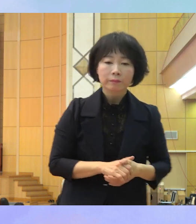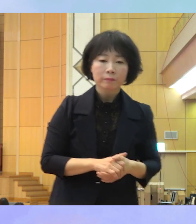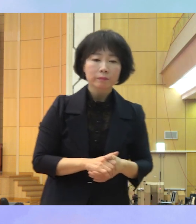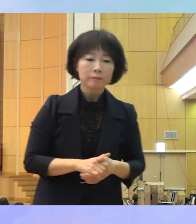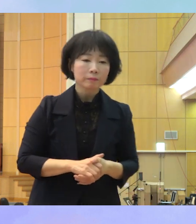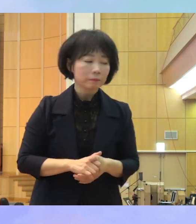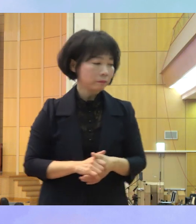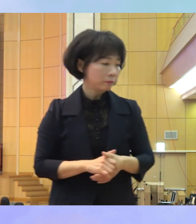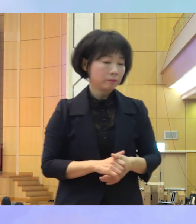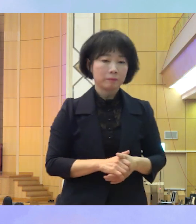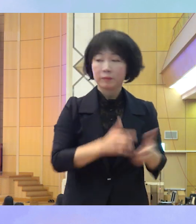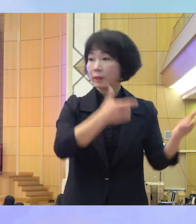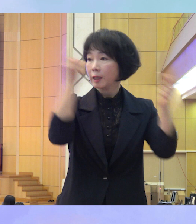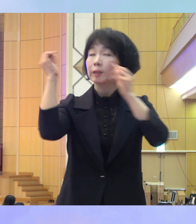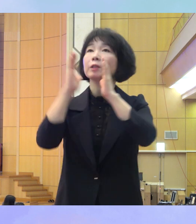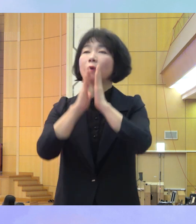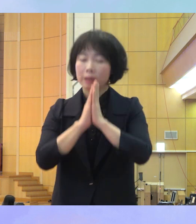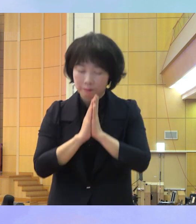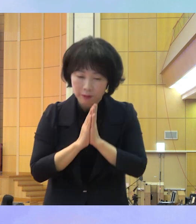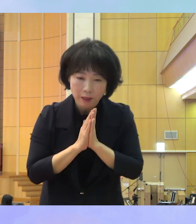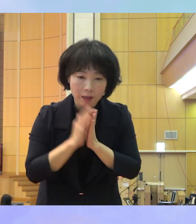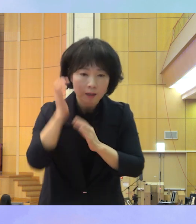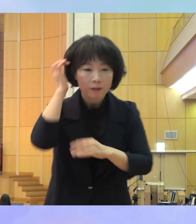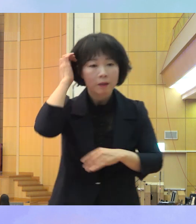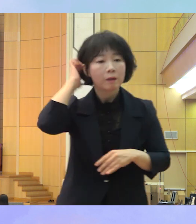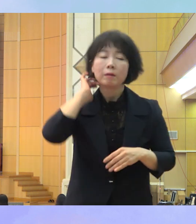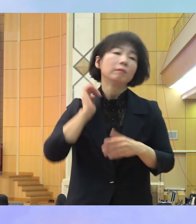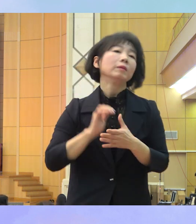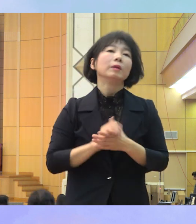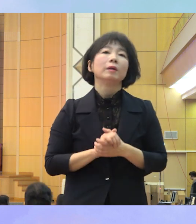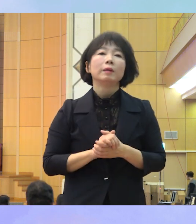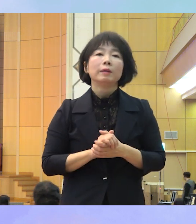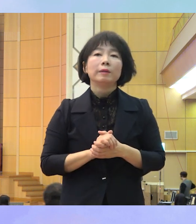네, 기도하겠습니다.